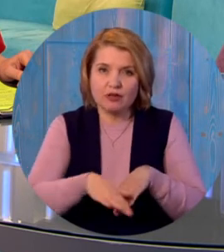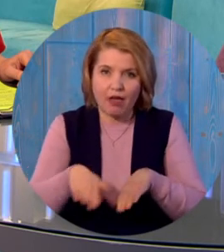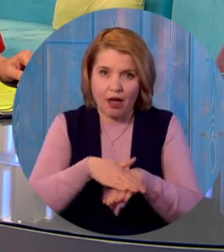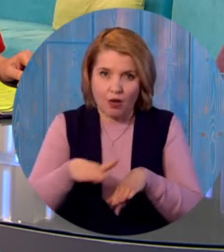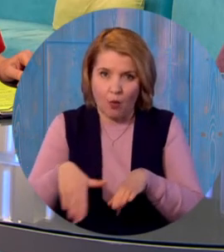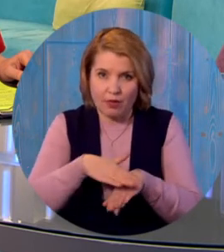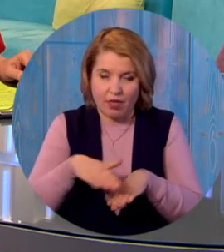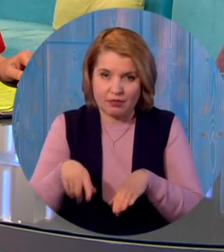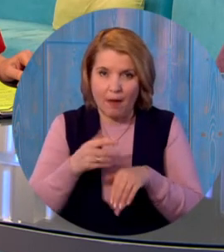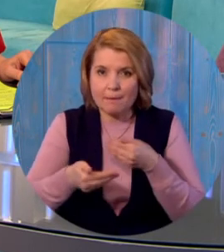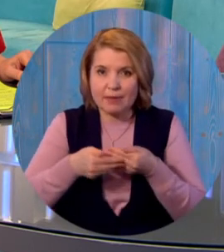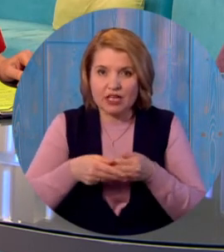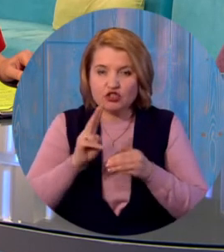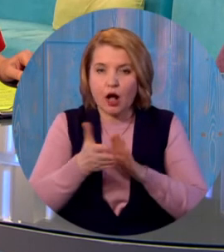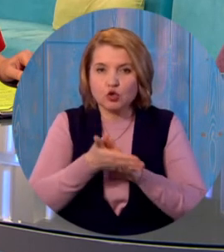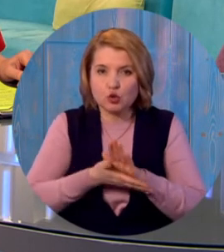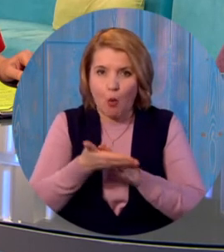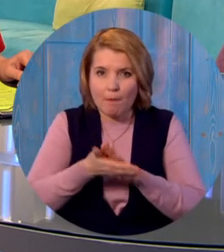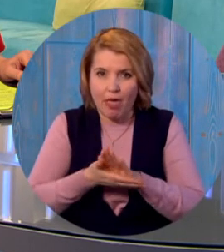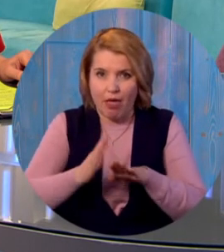конечность, ближе к стопе. Так.